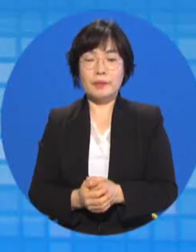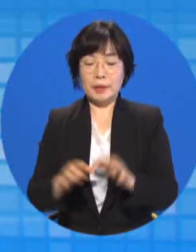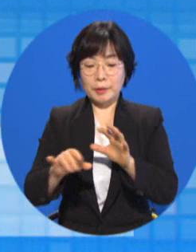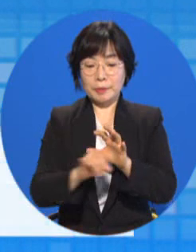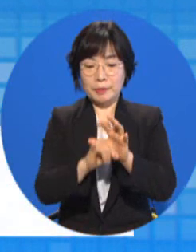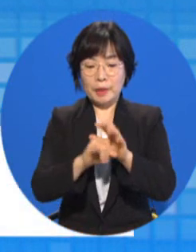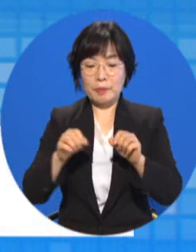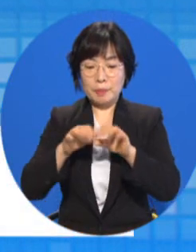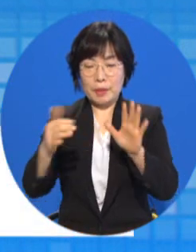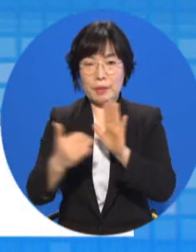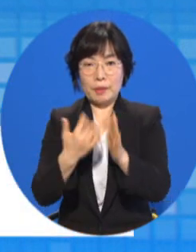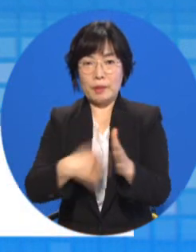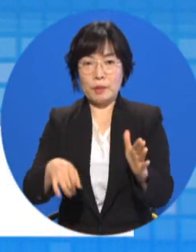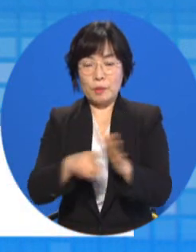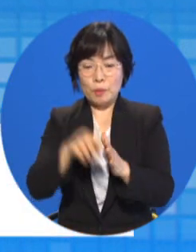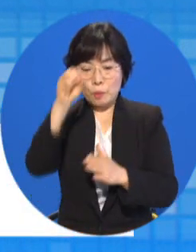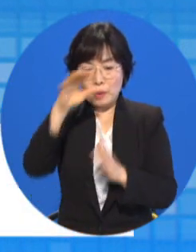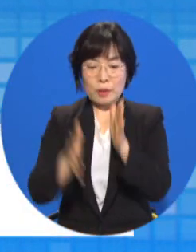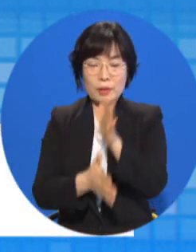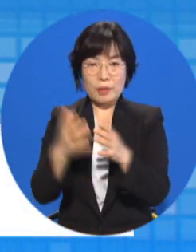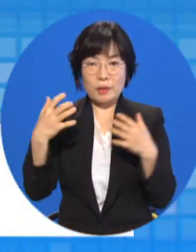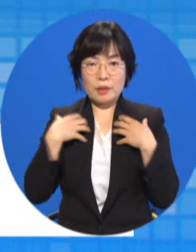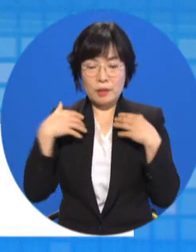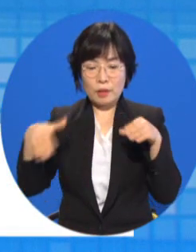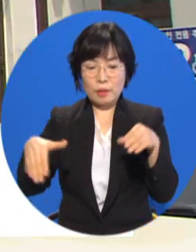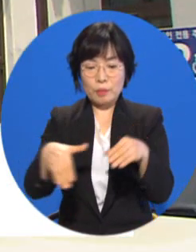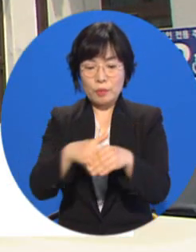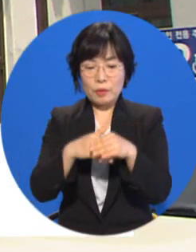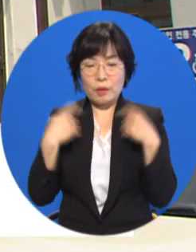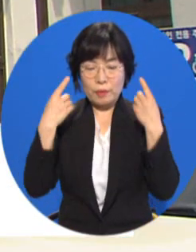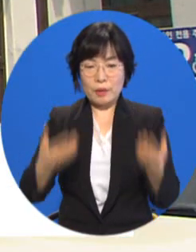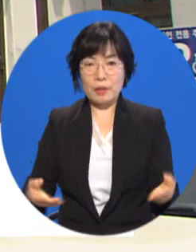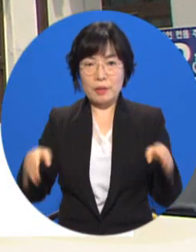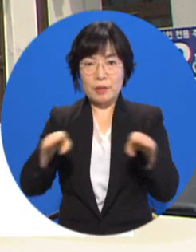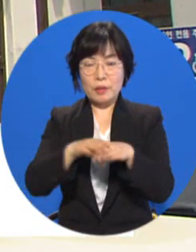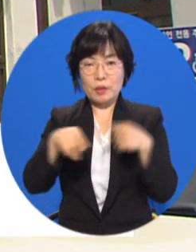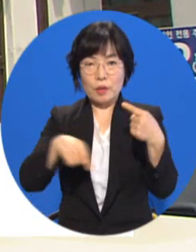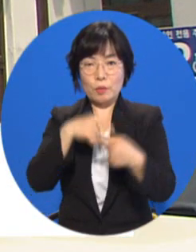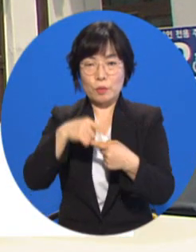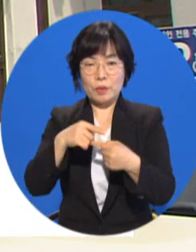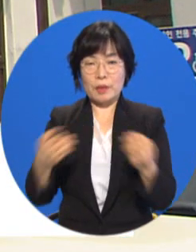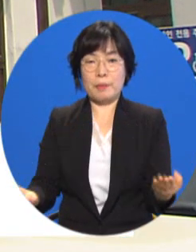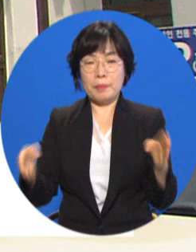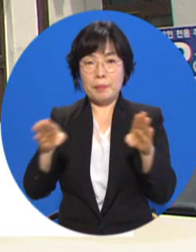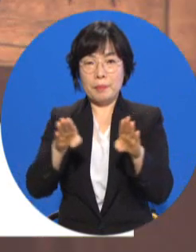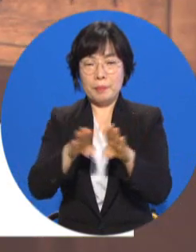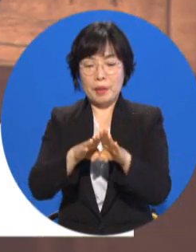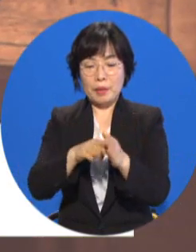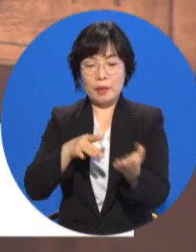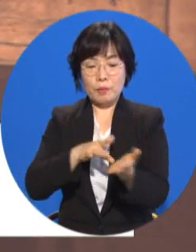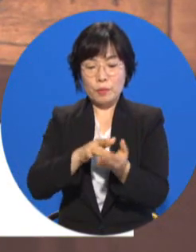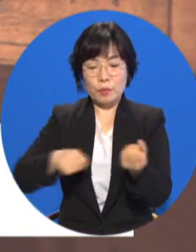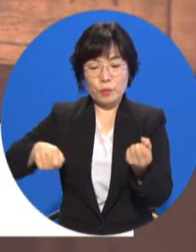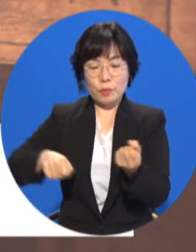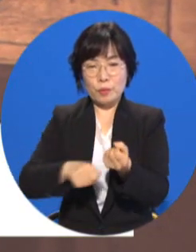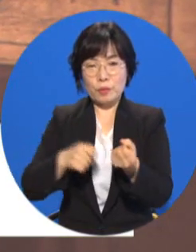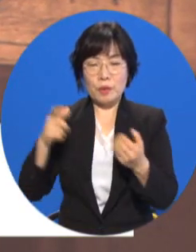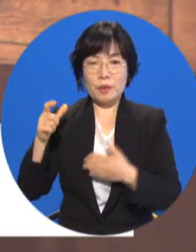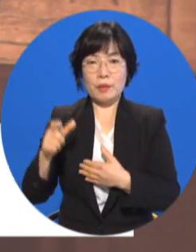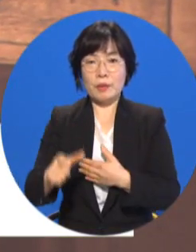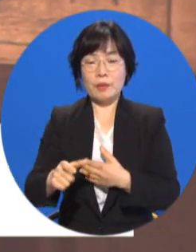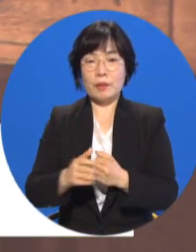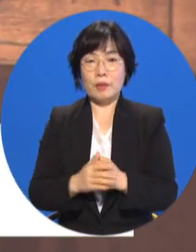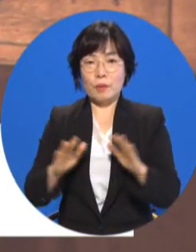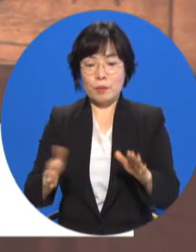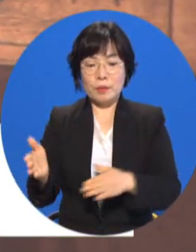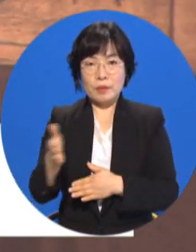코로나19 확산을 막기 위해 광양시가 문화관광시설의 운영을 일시 중단하고 방역활동을 강화하기로 했습니다.